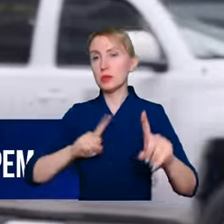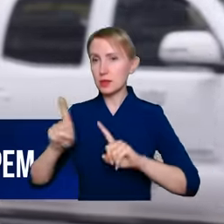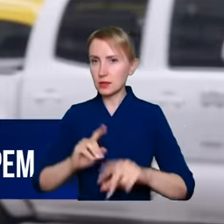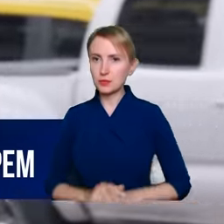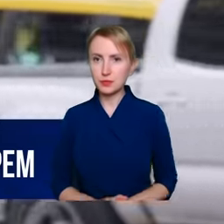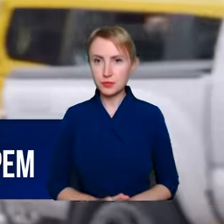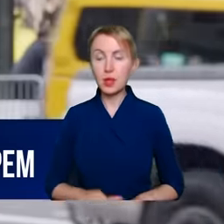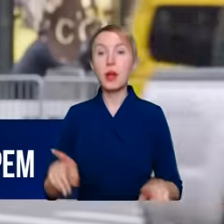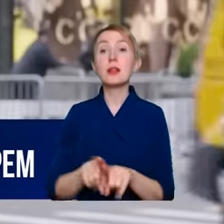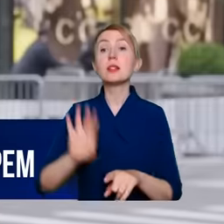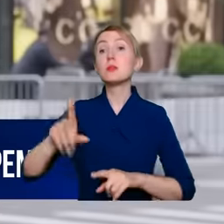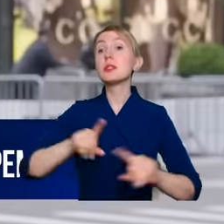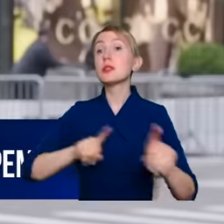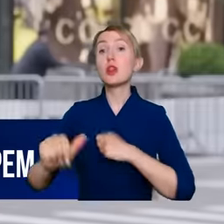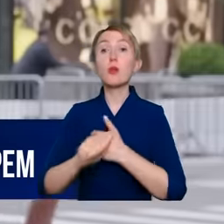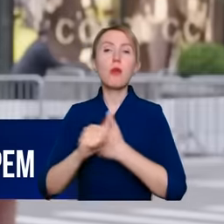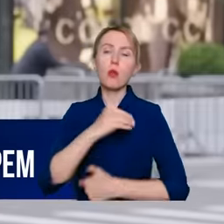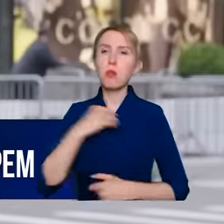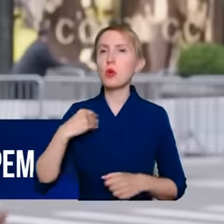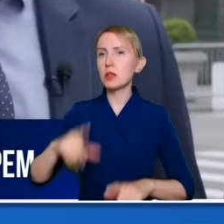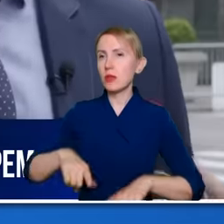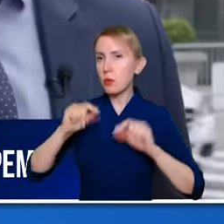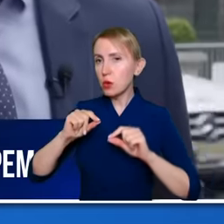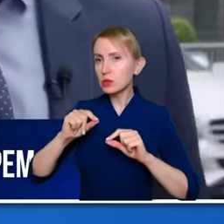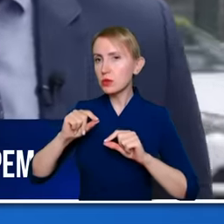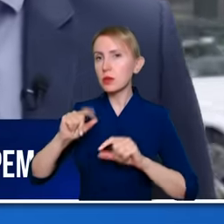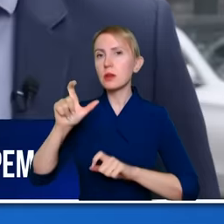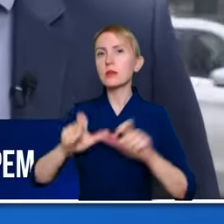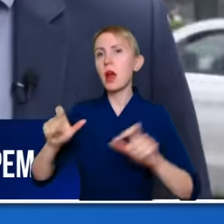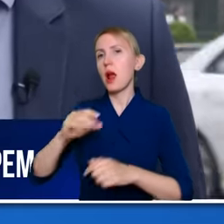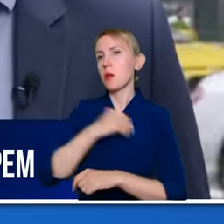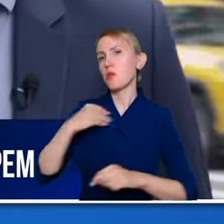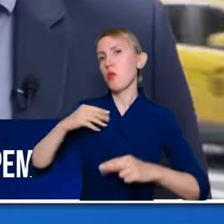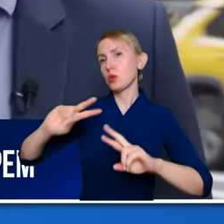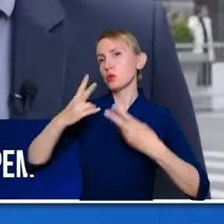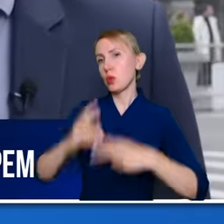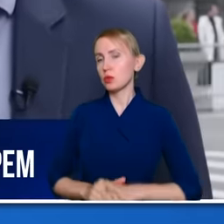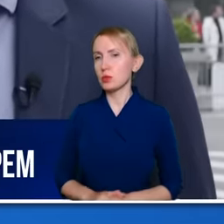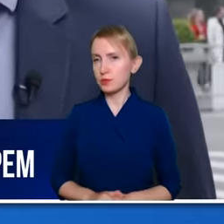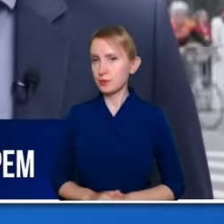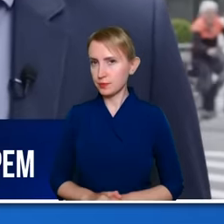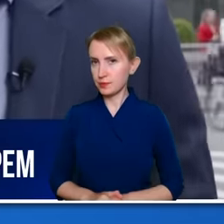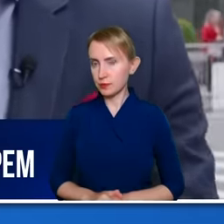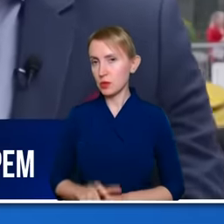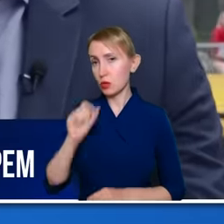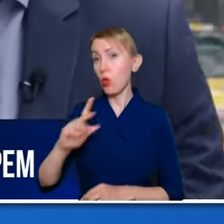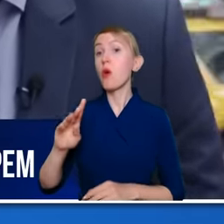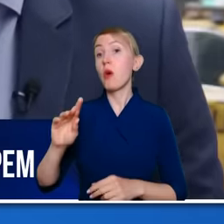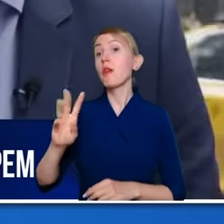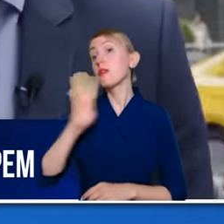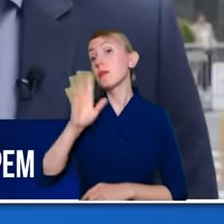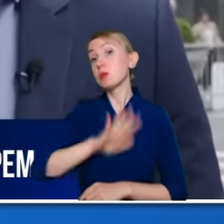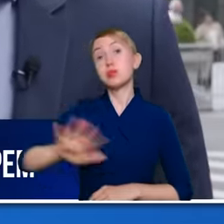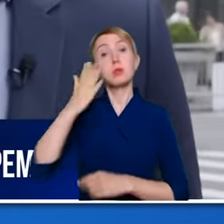ma również znaczenie ze względu na polskich wyborców albo wyborców o polskim pochodzeniu, których w Stanach Zjednoczonych jest bardzo dużo. Ja na przykład